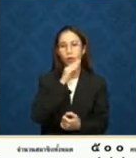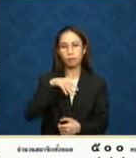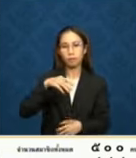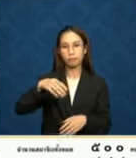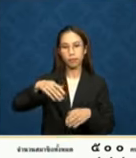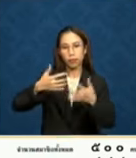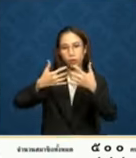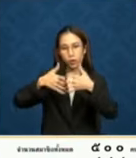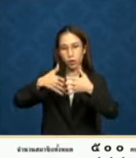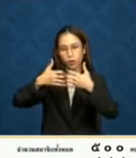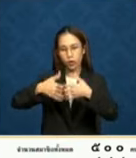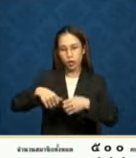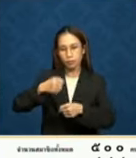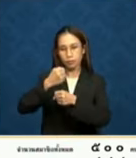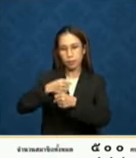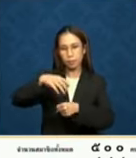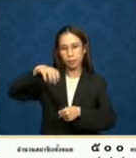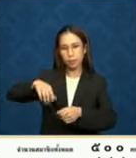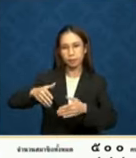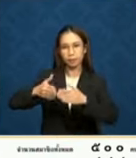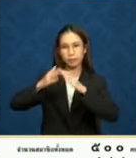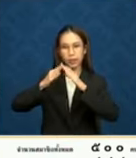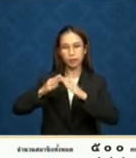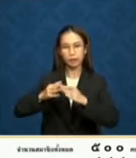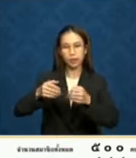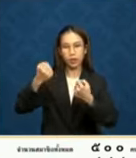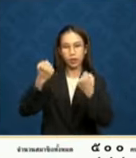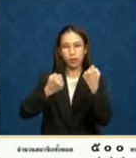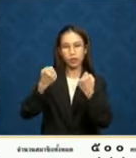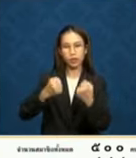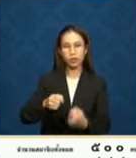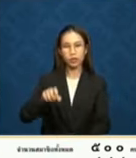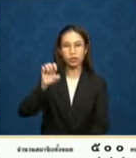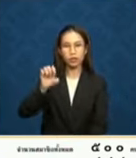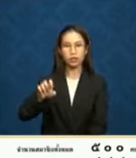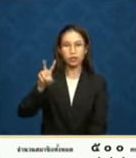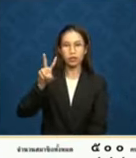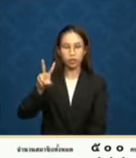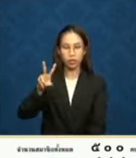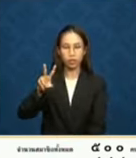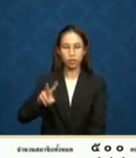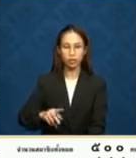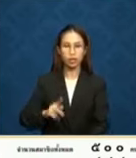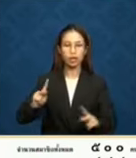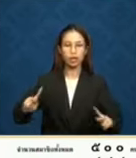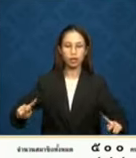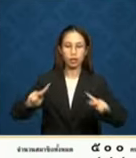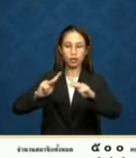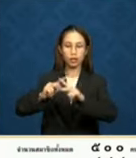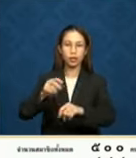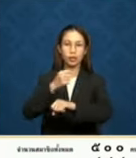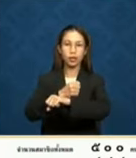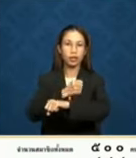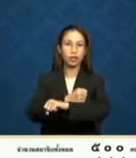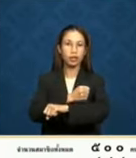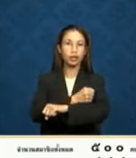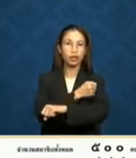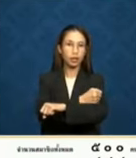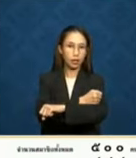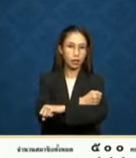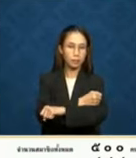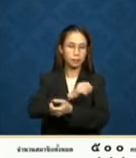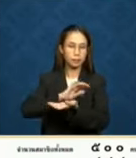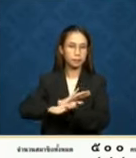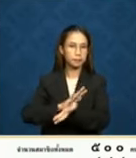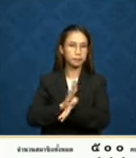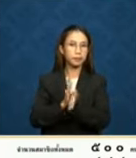งงานและผลิยดยนต์ EV ในประเทศไยก็สวงแงงานเราก็สามารที่จะปรบ